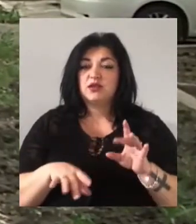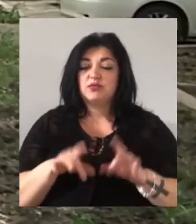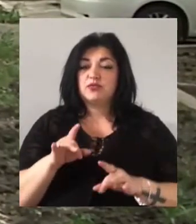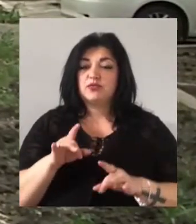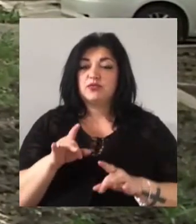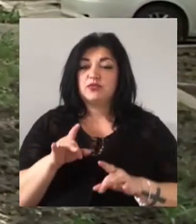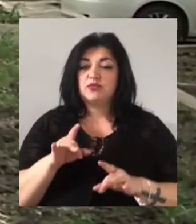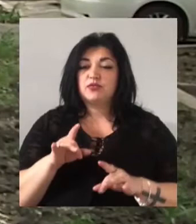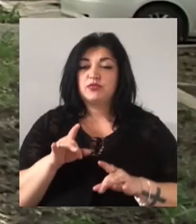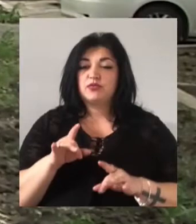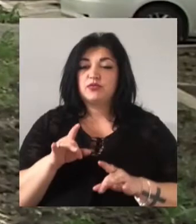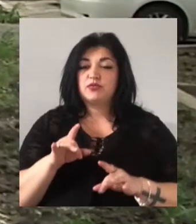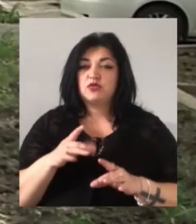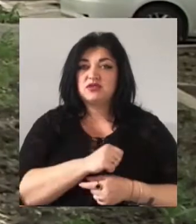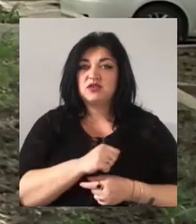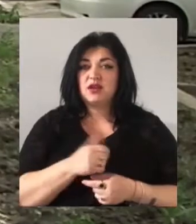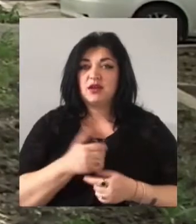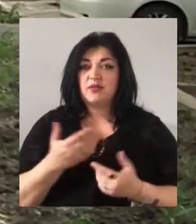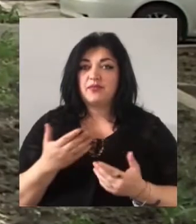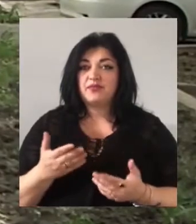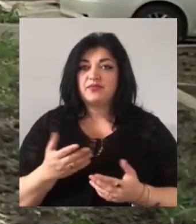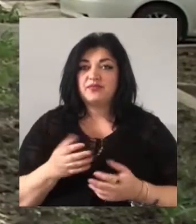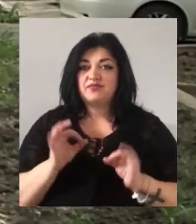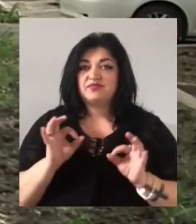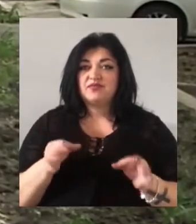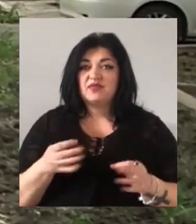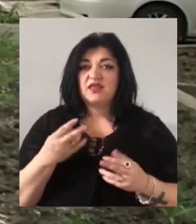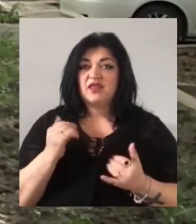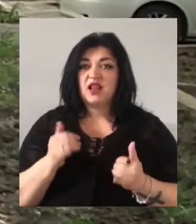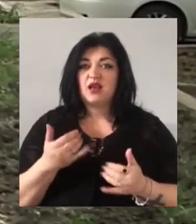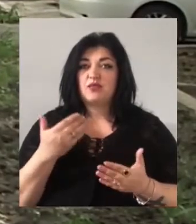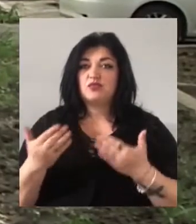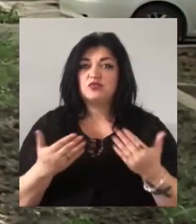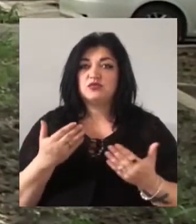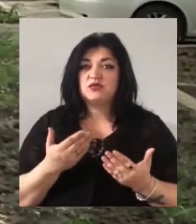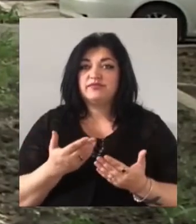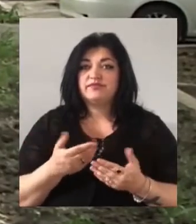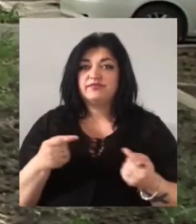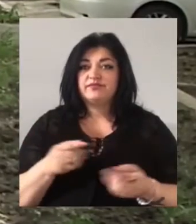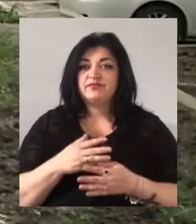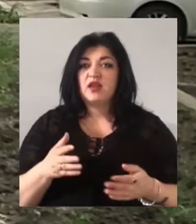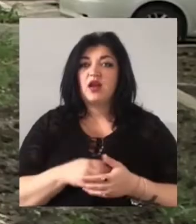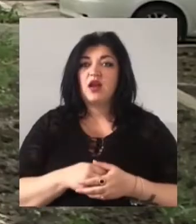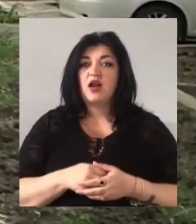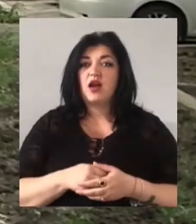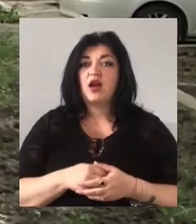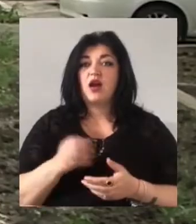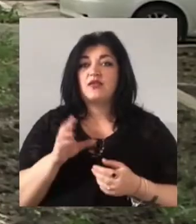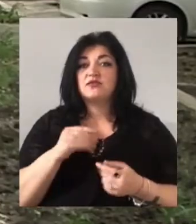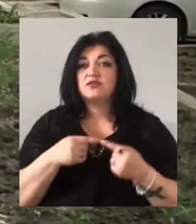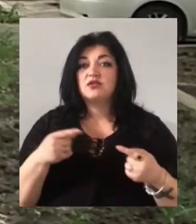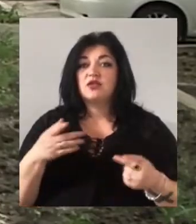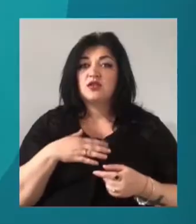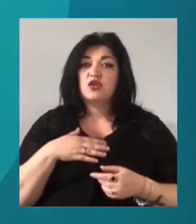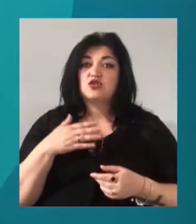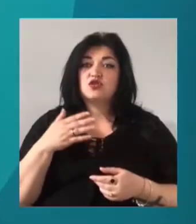музея нету. А то, что сказать, да, что они там что-то сделали, ну да, что-то сделали, там покрасили стены, какие-то лампочки поставили, крышу